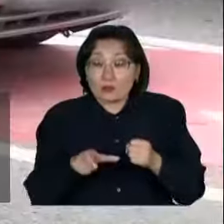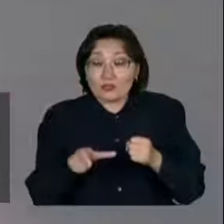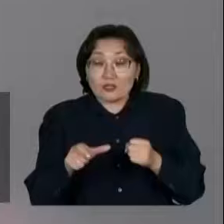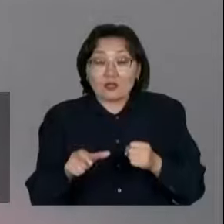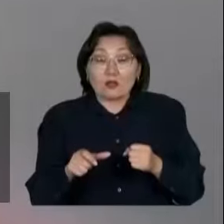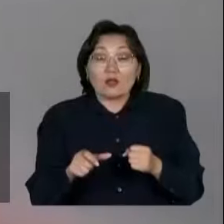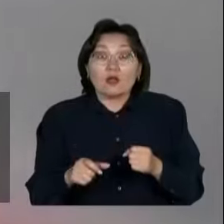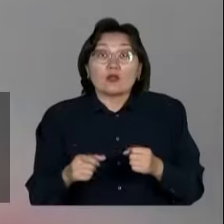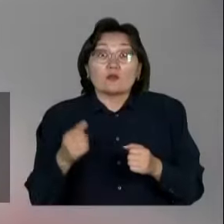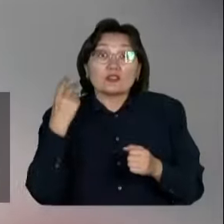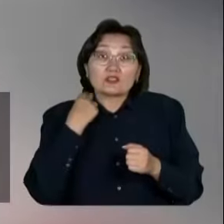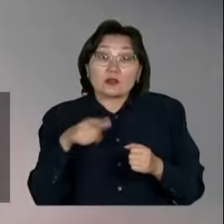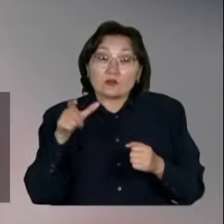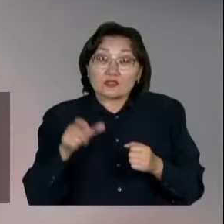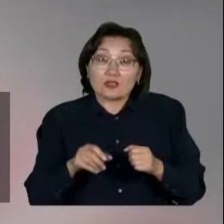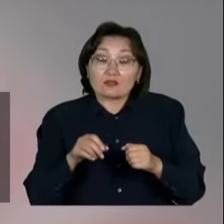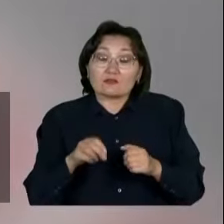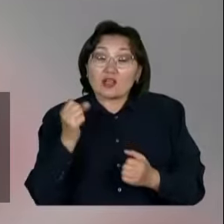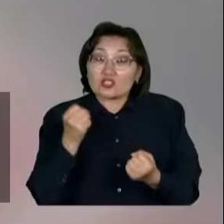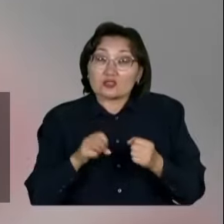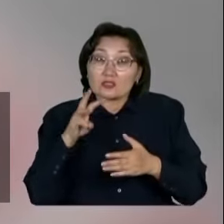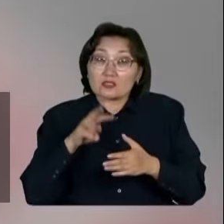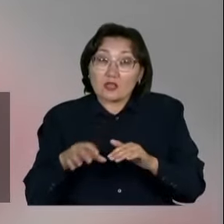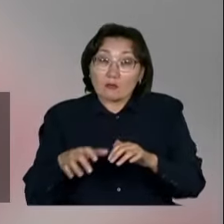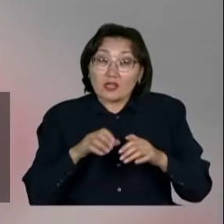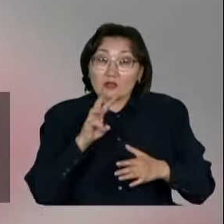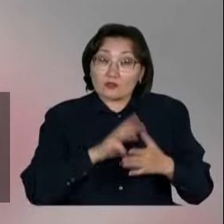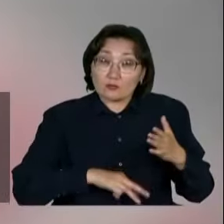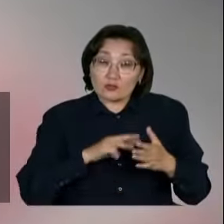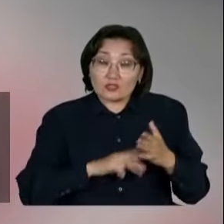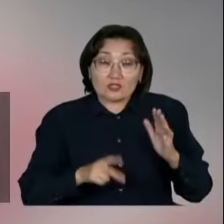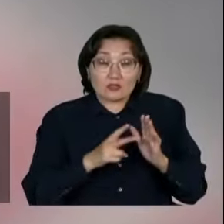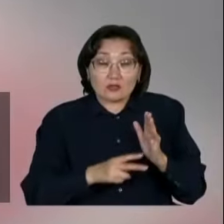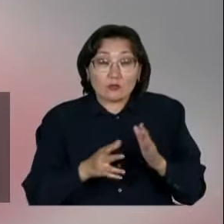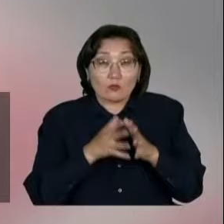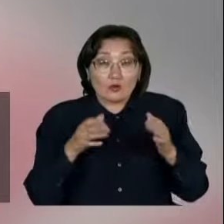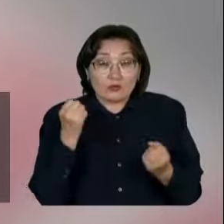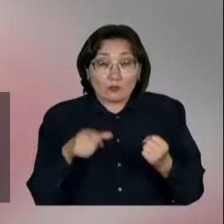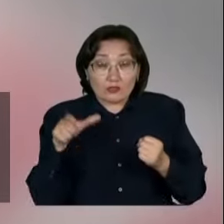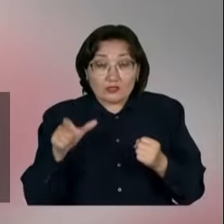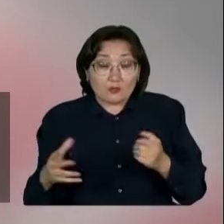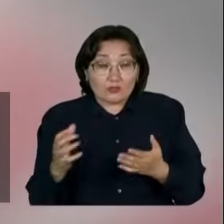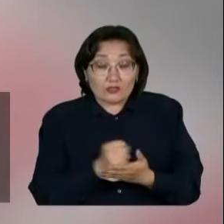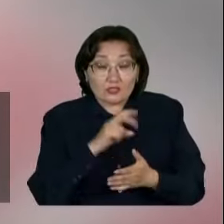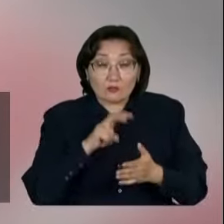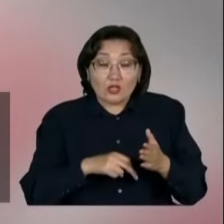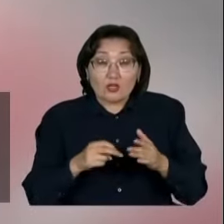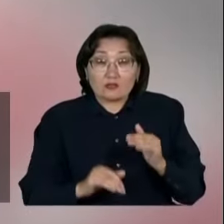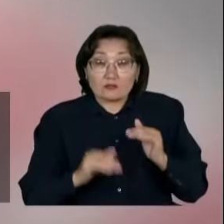злостных должников выдворяли на штрафстоянку. С начала проверок с 70 с лишним водителей удалось взыскать свыше